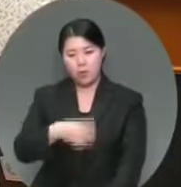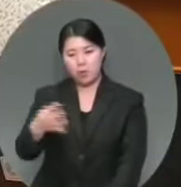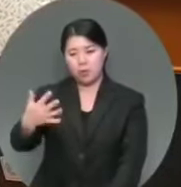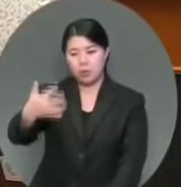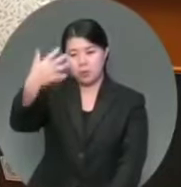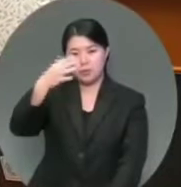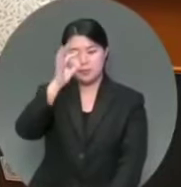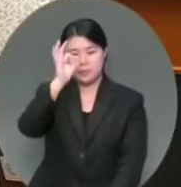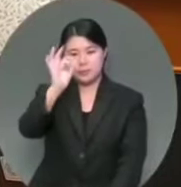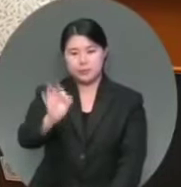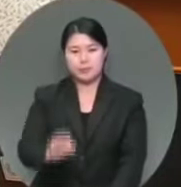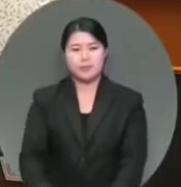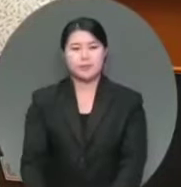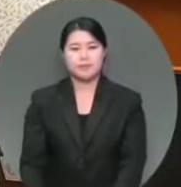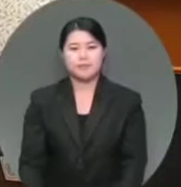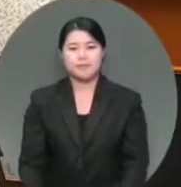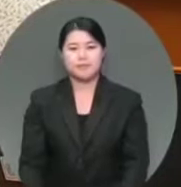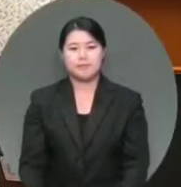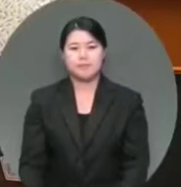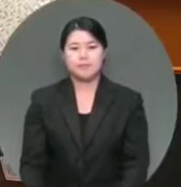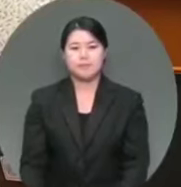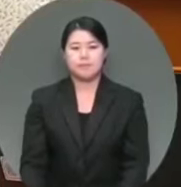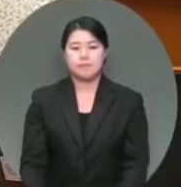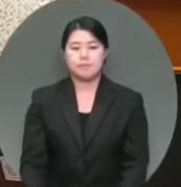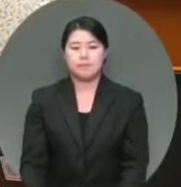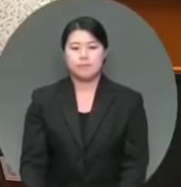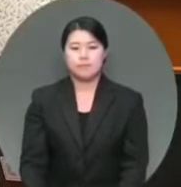해보았습니다. 혹시 자료화면 준비가 되어 있나요?